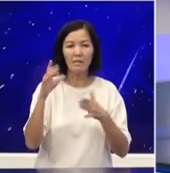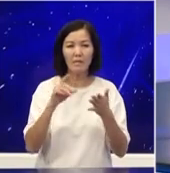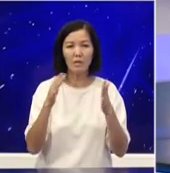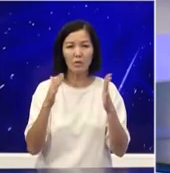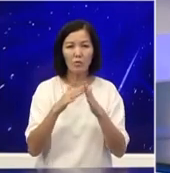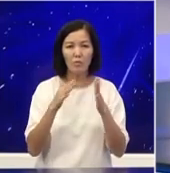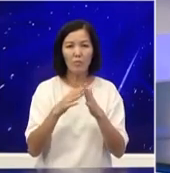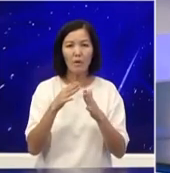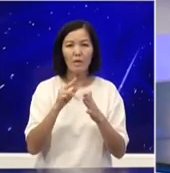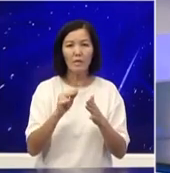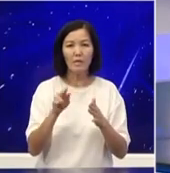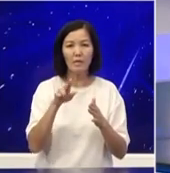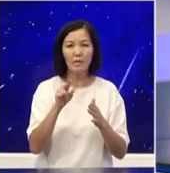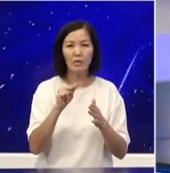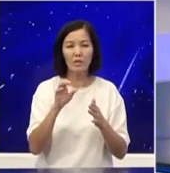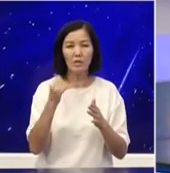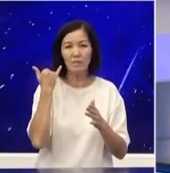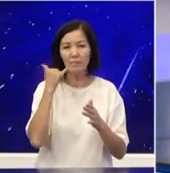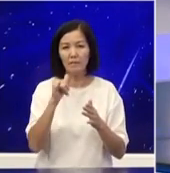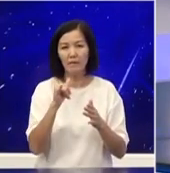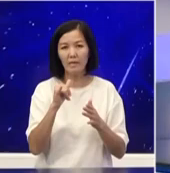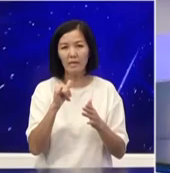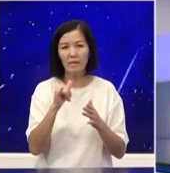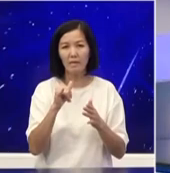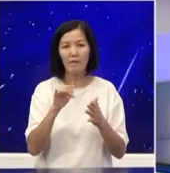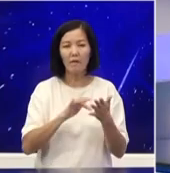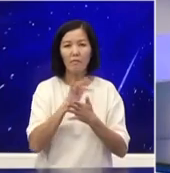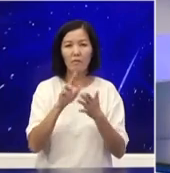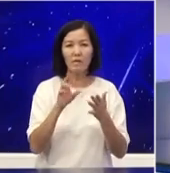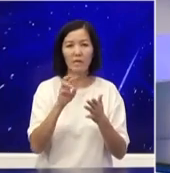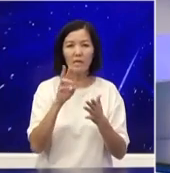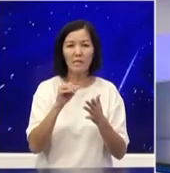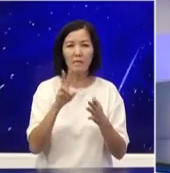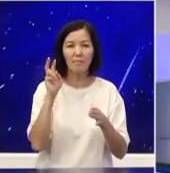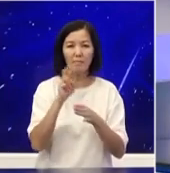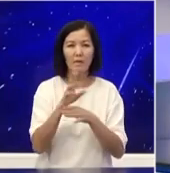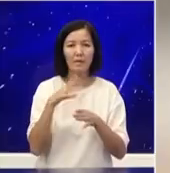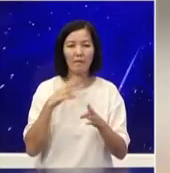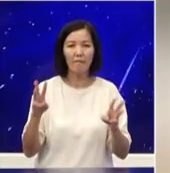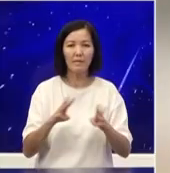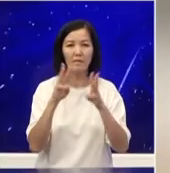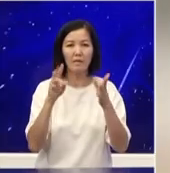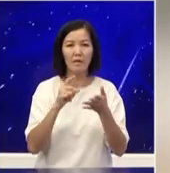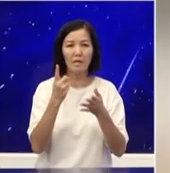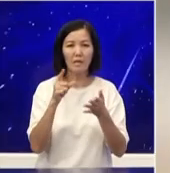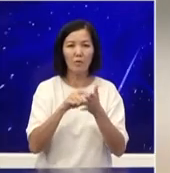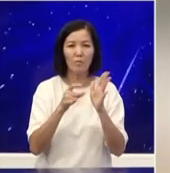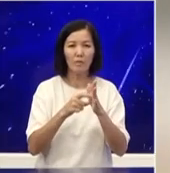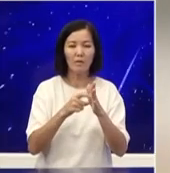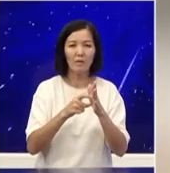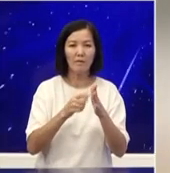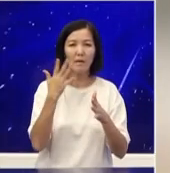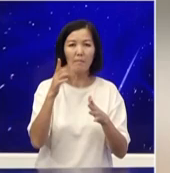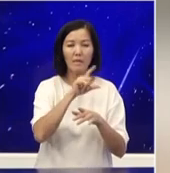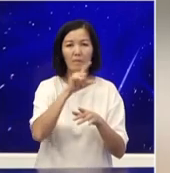В ДЧС Алматинской области поступило сообщение о пожаре в городе Каскелен. По прибытию было выявлено возгорание однокомнатной квартиры на 5-м этаже,